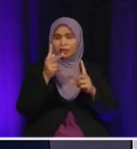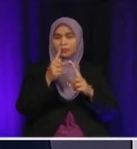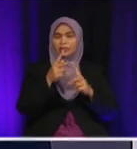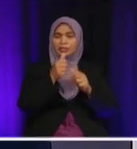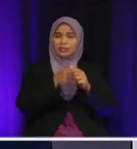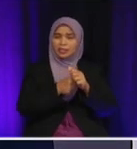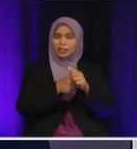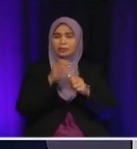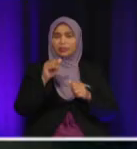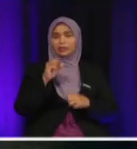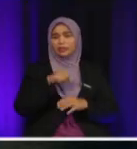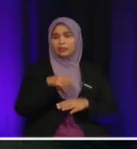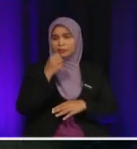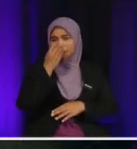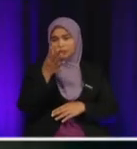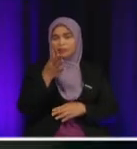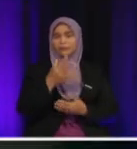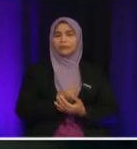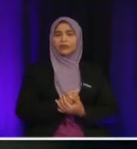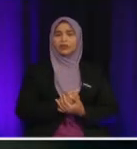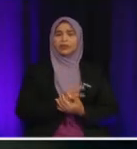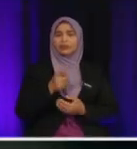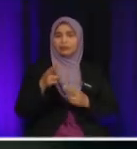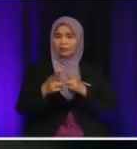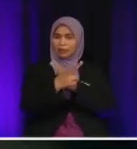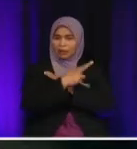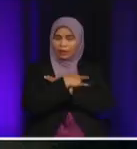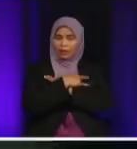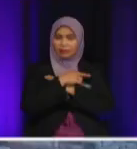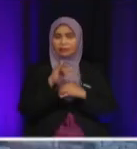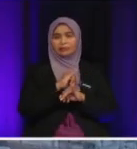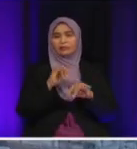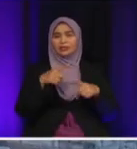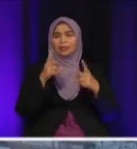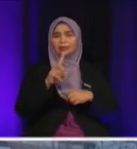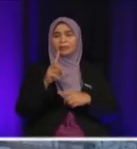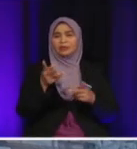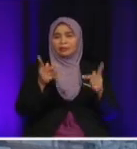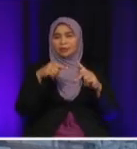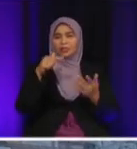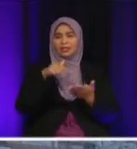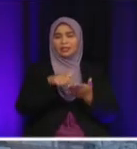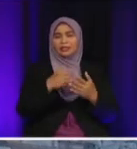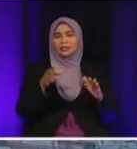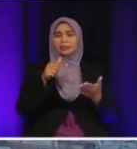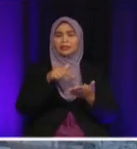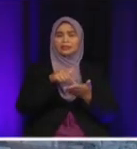yang diterangkan. Itu dia. Baik, Ustaz. Kita nak berada seketika. Para penonton, jangan ke mana-mana. Kembali selepas ini di DTV